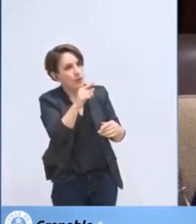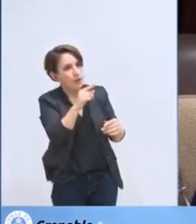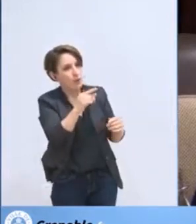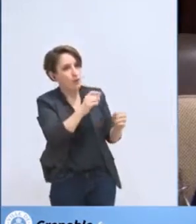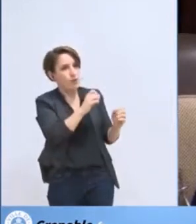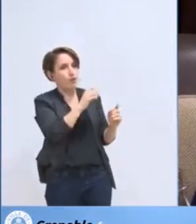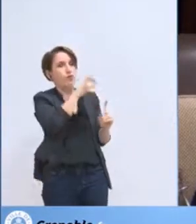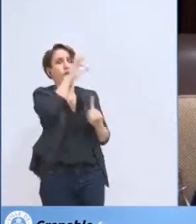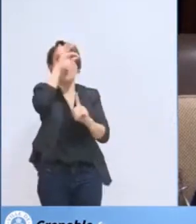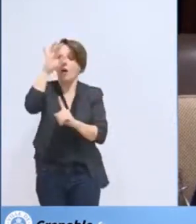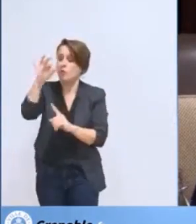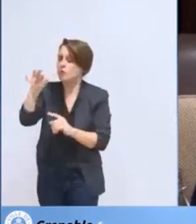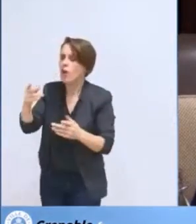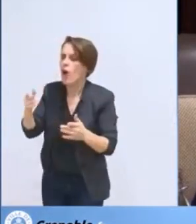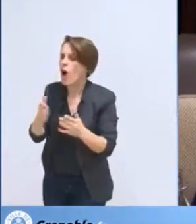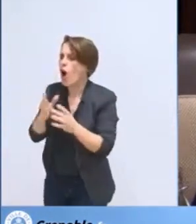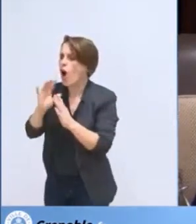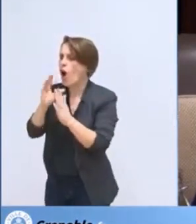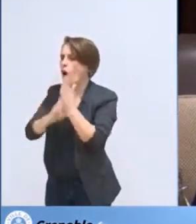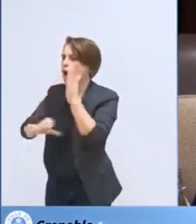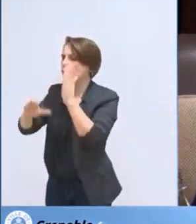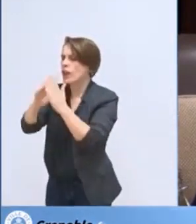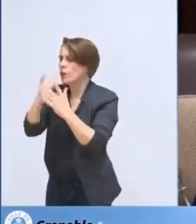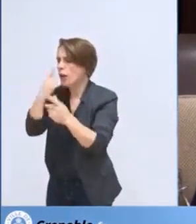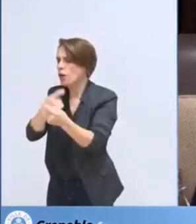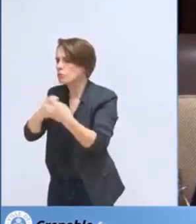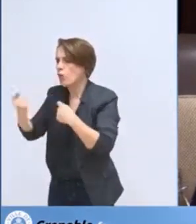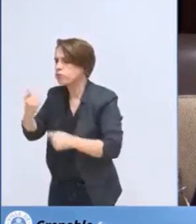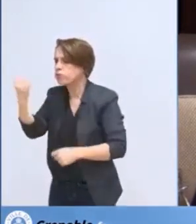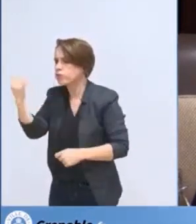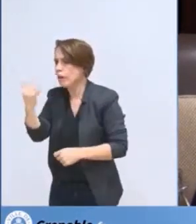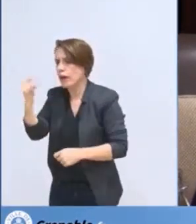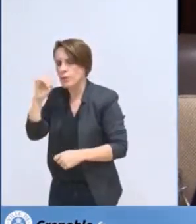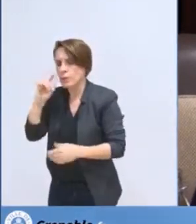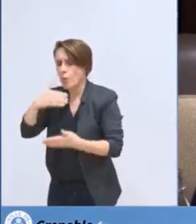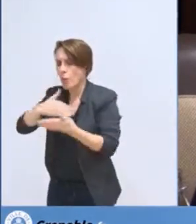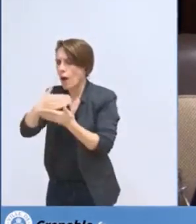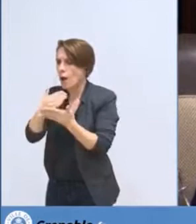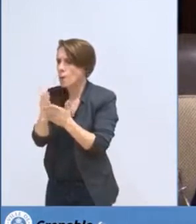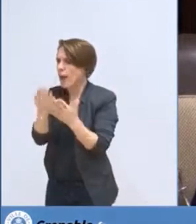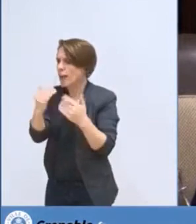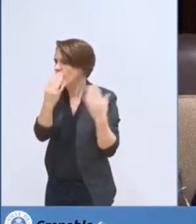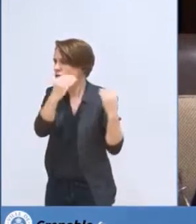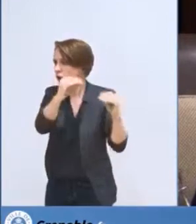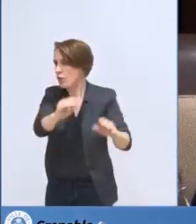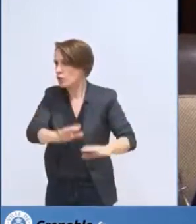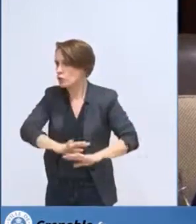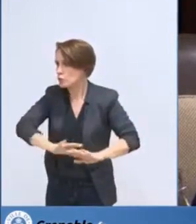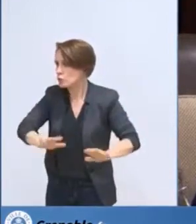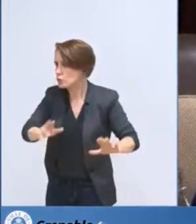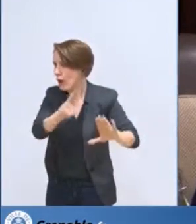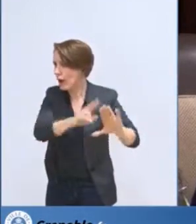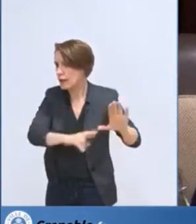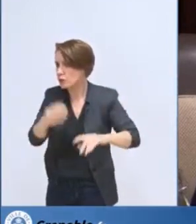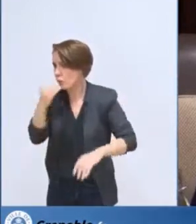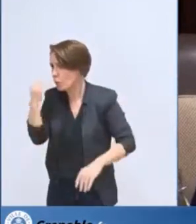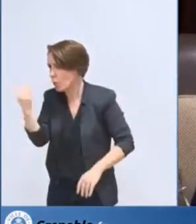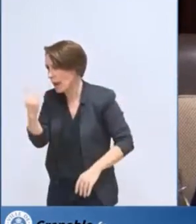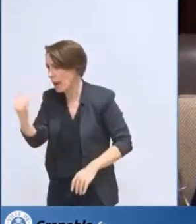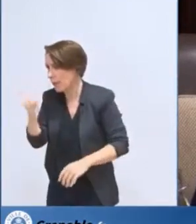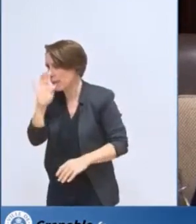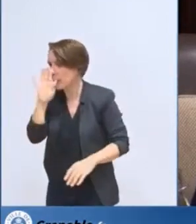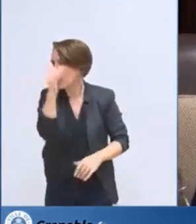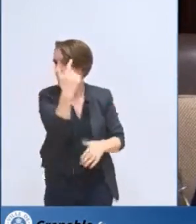de sens, puisque les parts de la SEM étaient déjà vendues à la région.